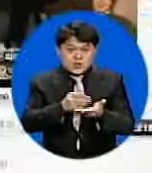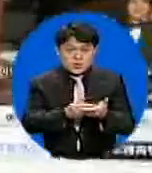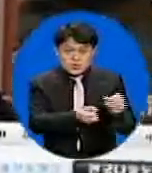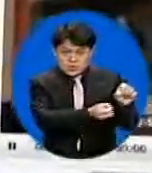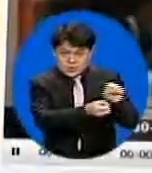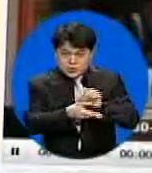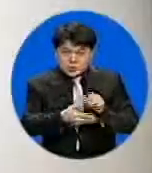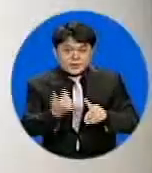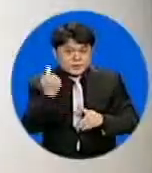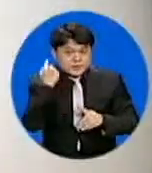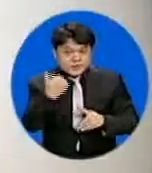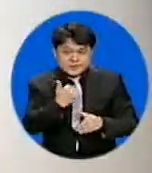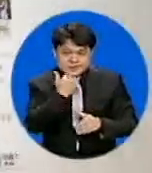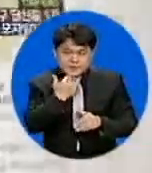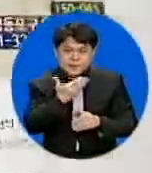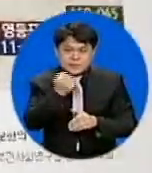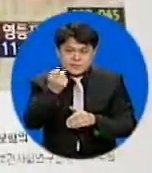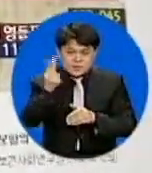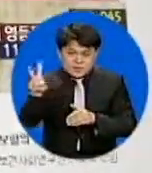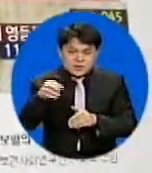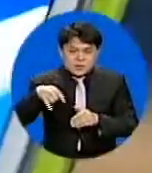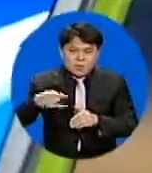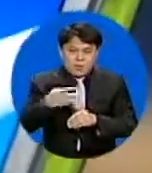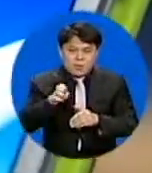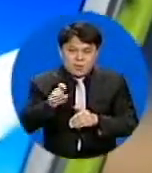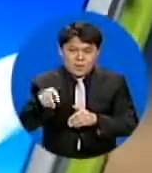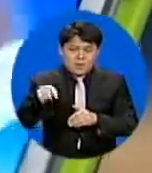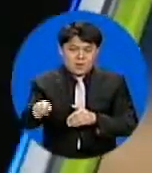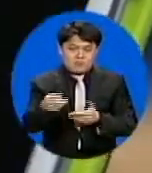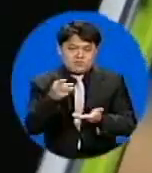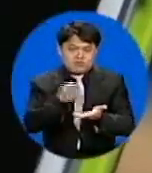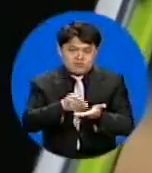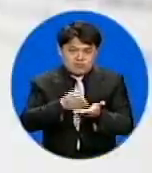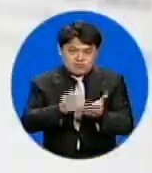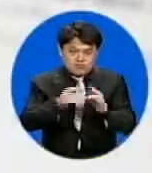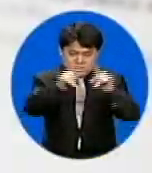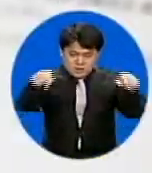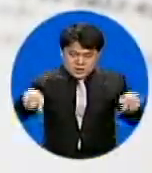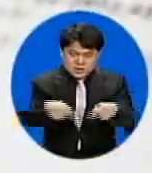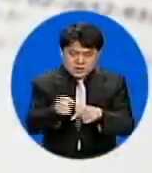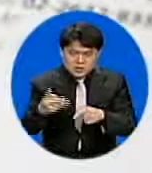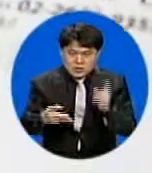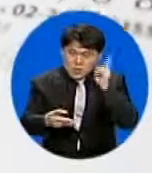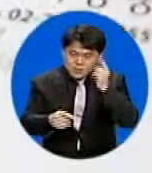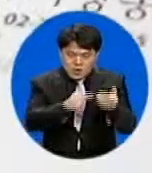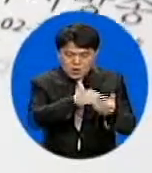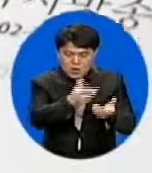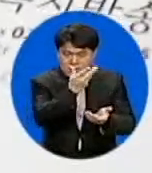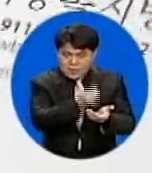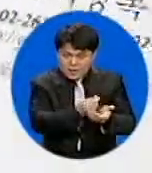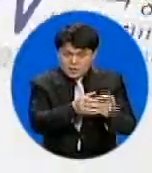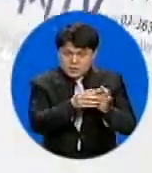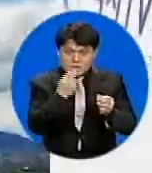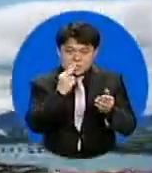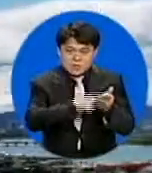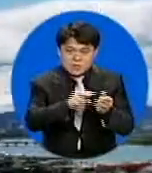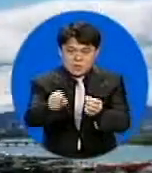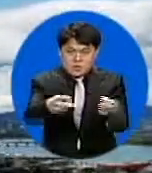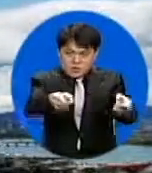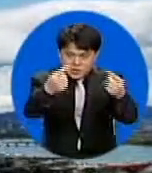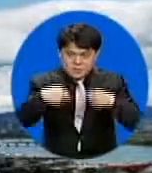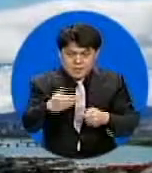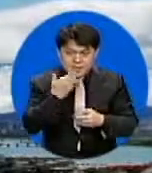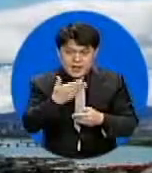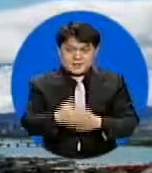있습니다. 복지 TV 웰페어 뉴스 홈페이지 또는 복지TV 어플리케이션과 우편으로 참여할 수